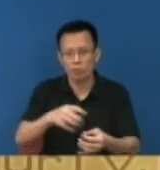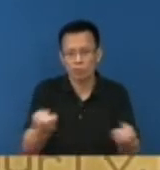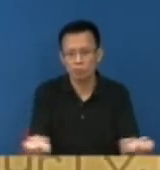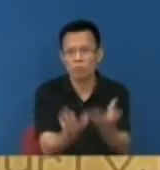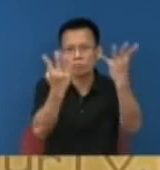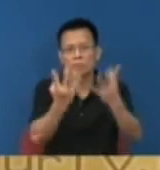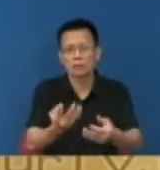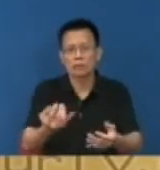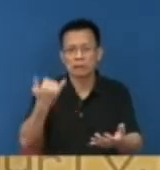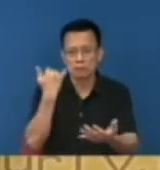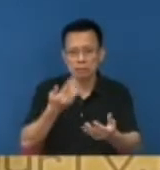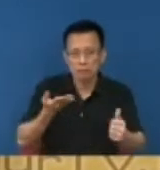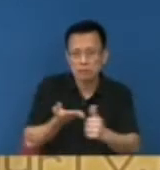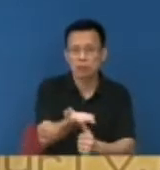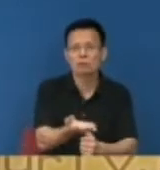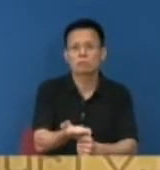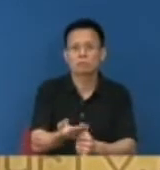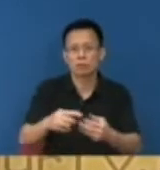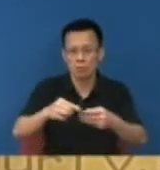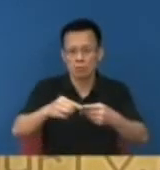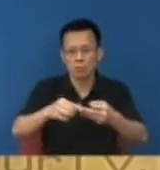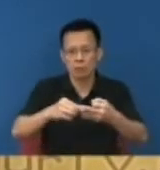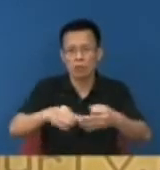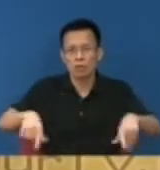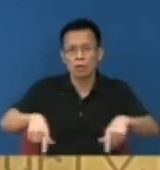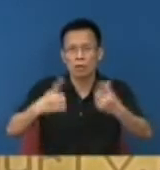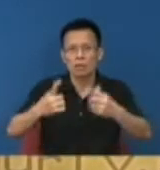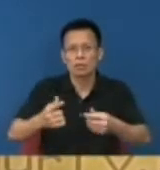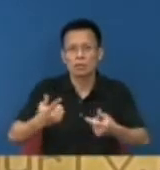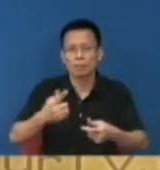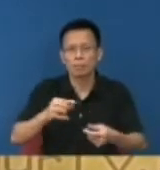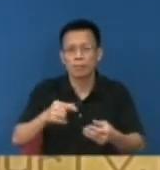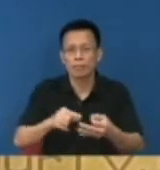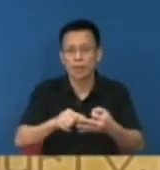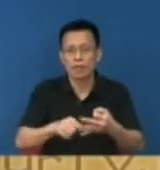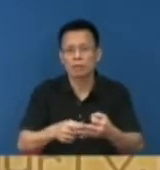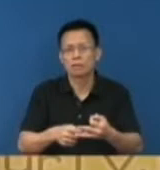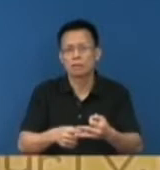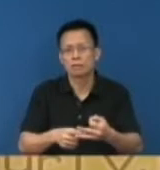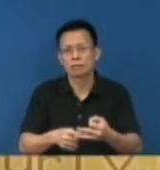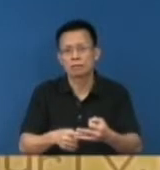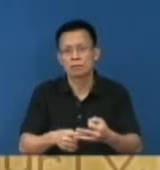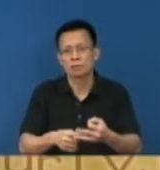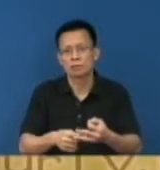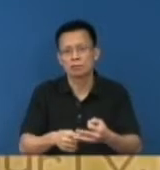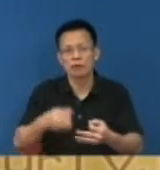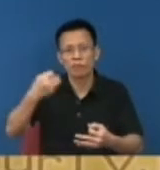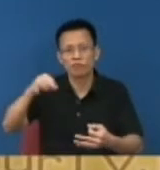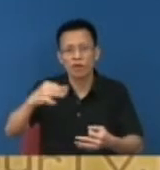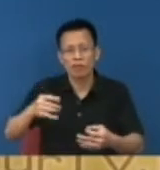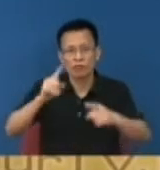責咧？又或者如果你覺得所有暴力都要譴責嘅時候，咁法國大革命啱唔啱